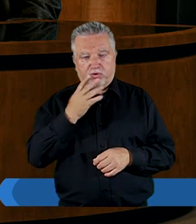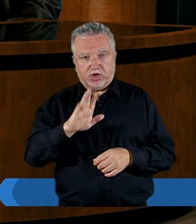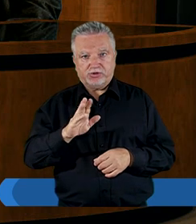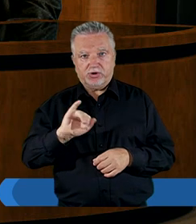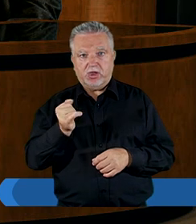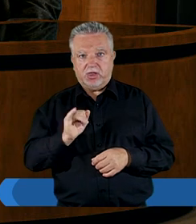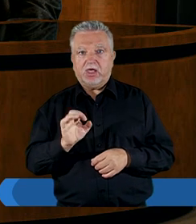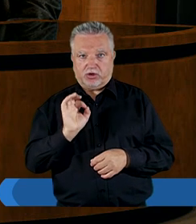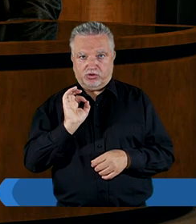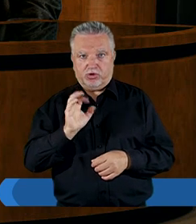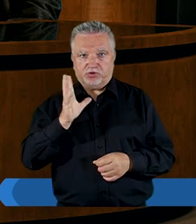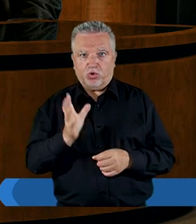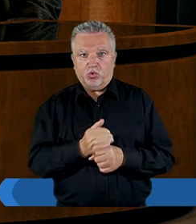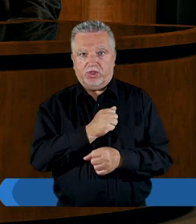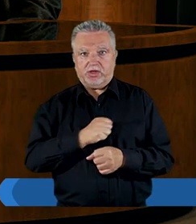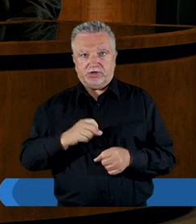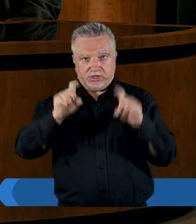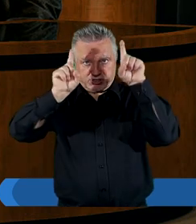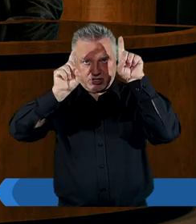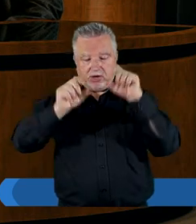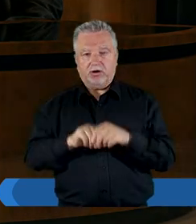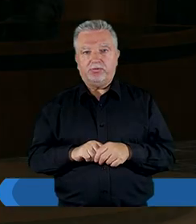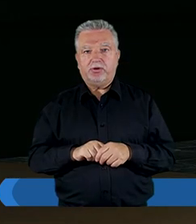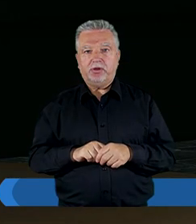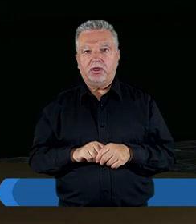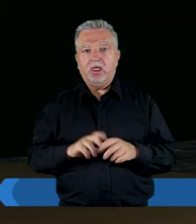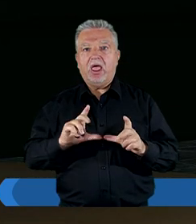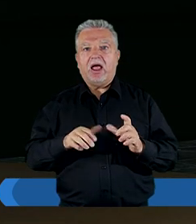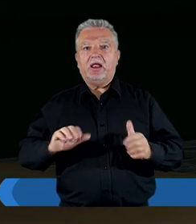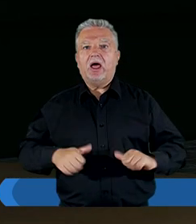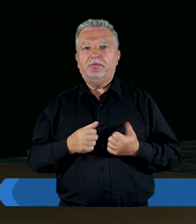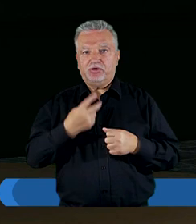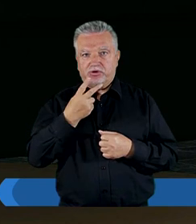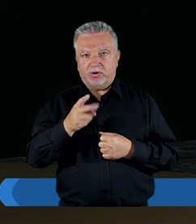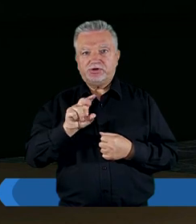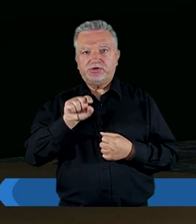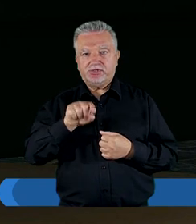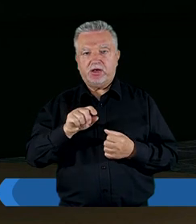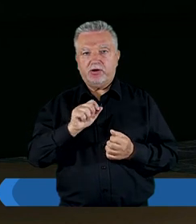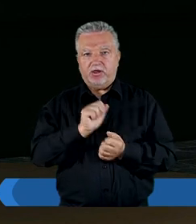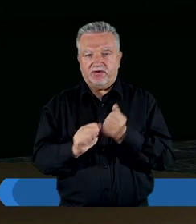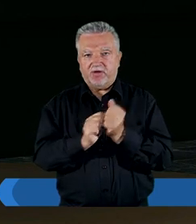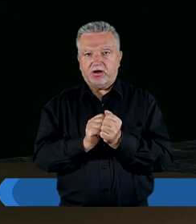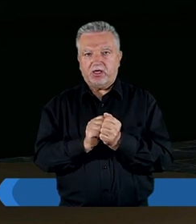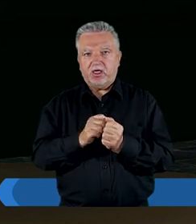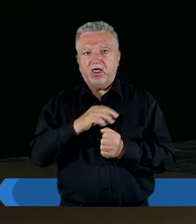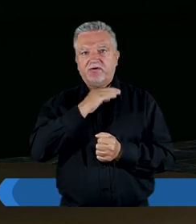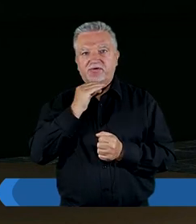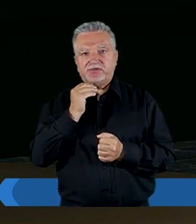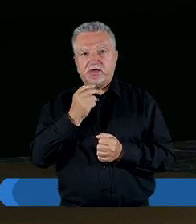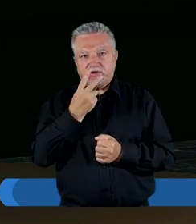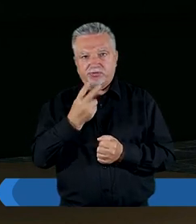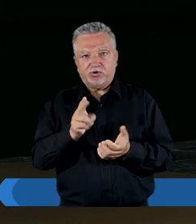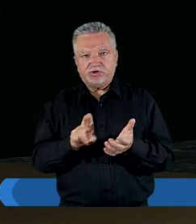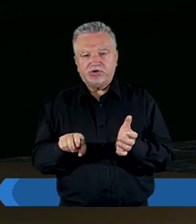praca wychodzi. Natomiast, żeby zobaczyć ten konflikt, to wystarczy zajrzeć do Pisma Świętego,